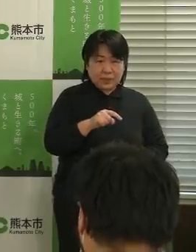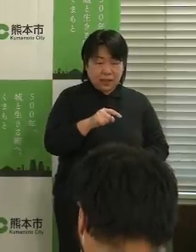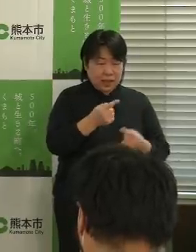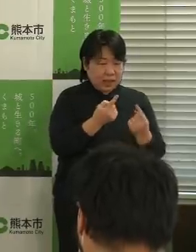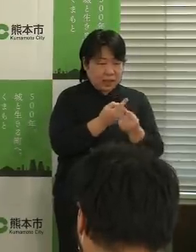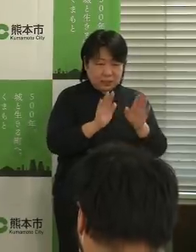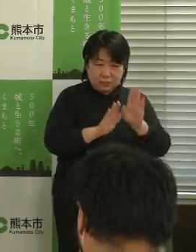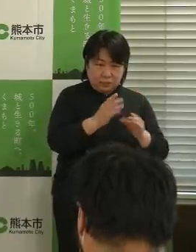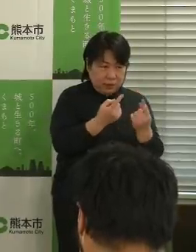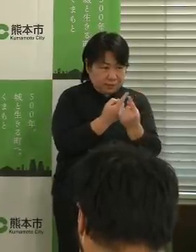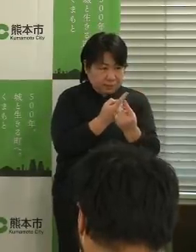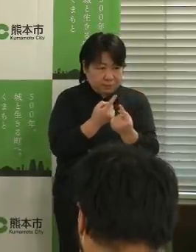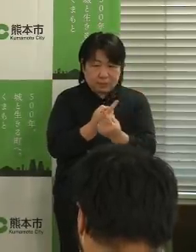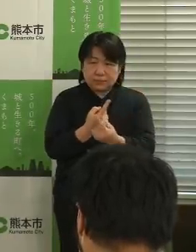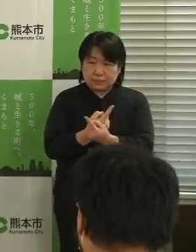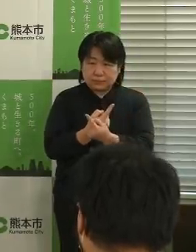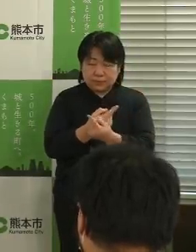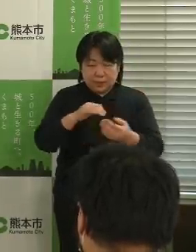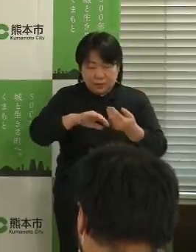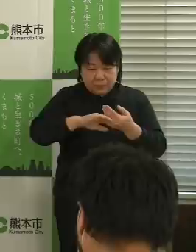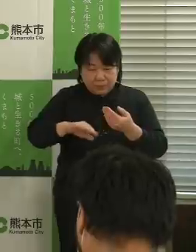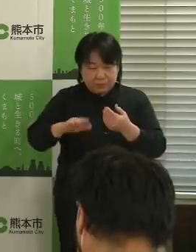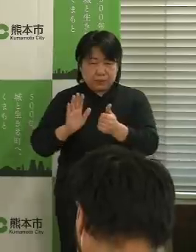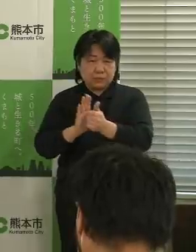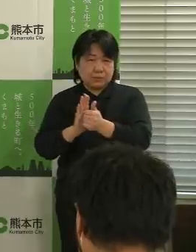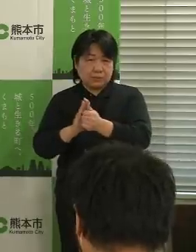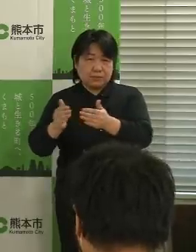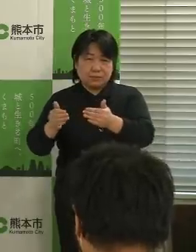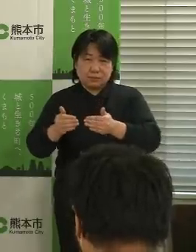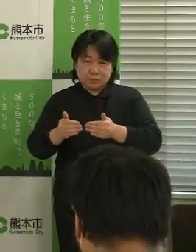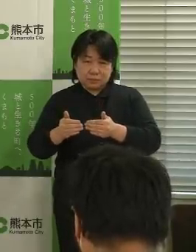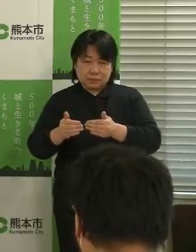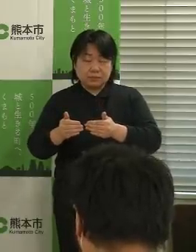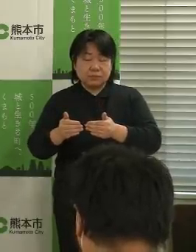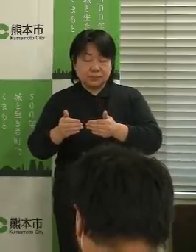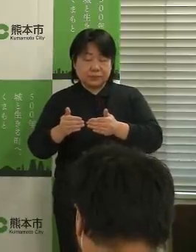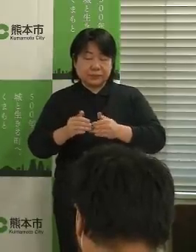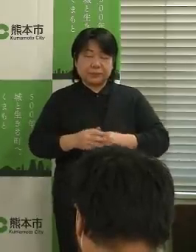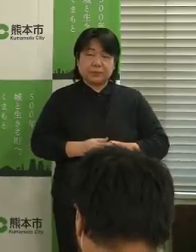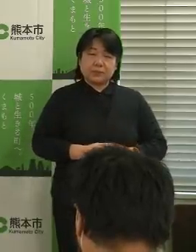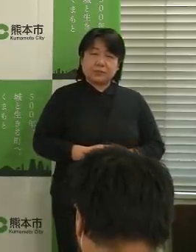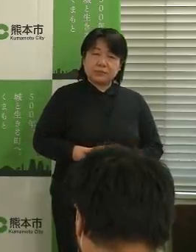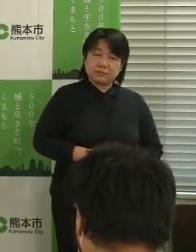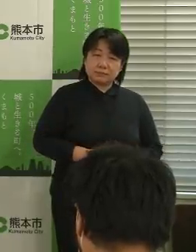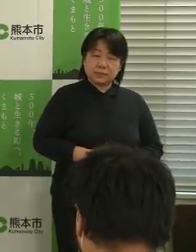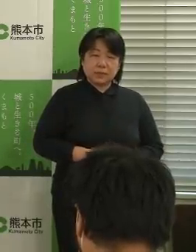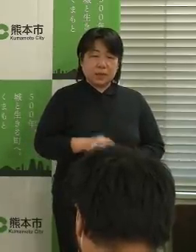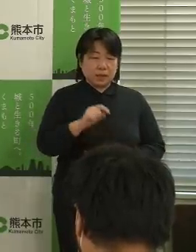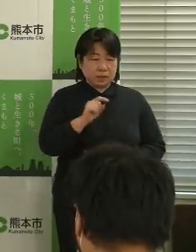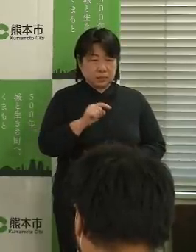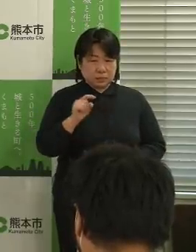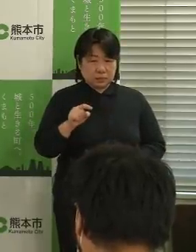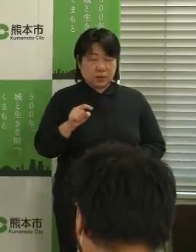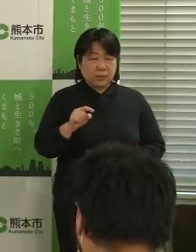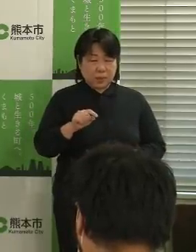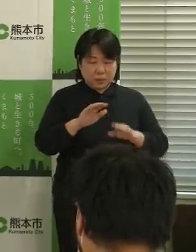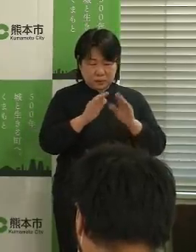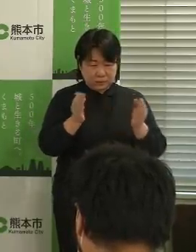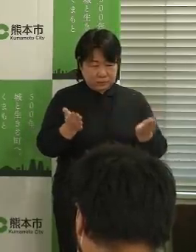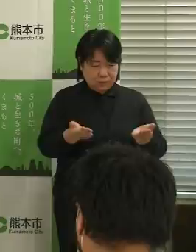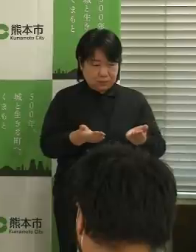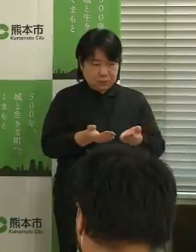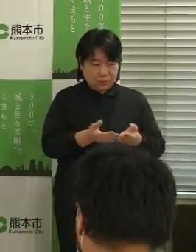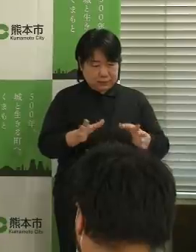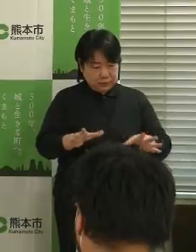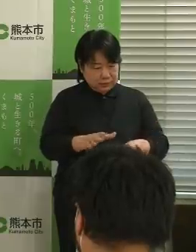し変わりますので、違う支援が必要だとかですね、そういったことになろうかというふうに思いますので、そういったところも総合的に見なが